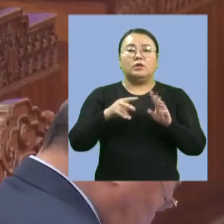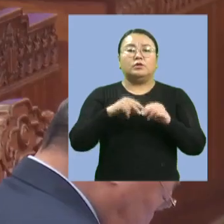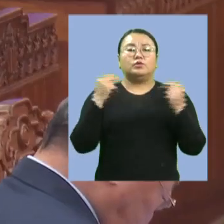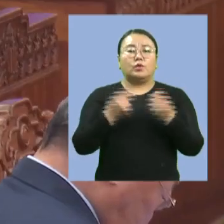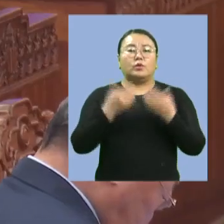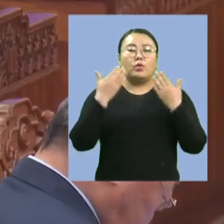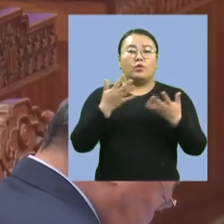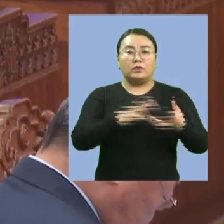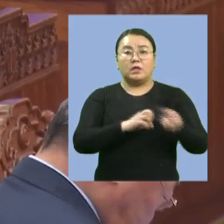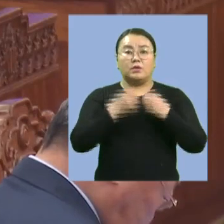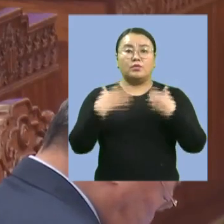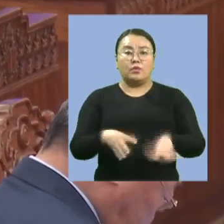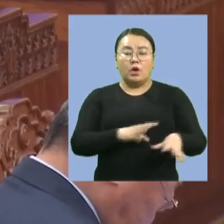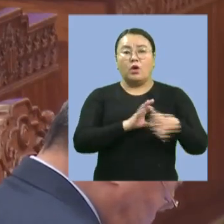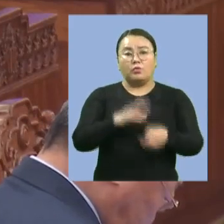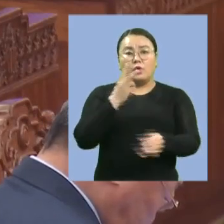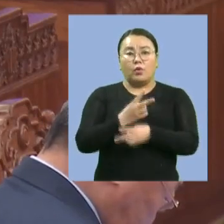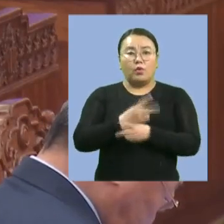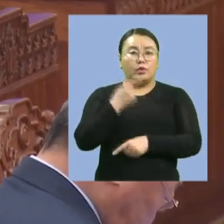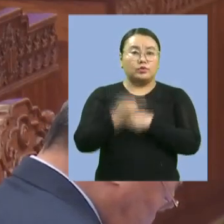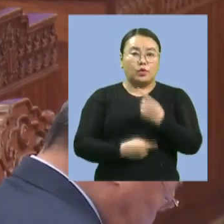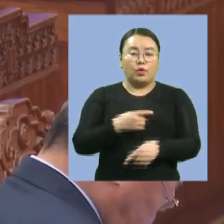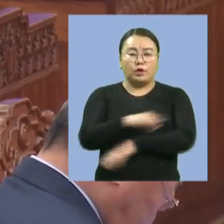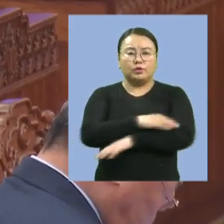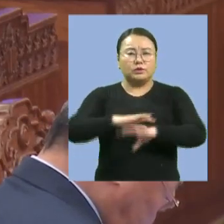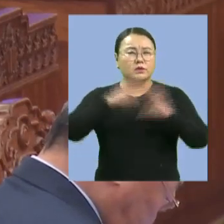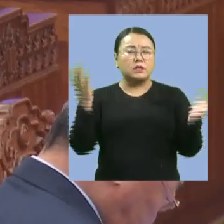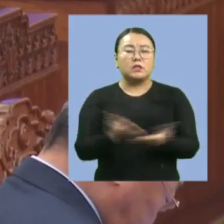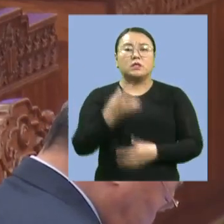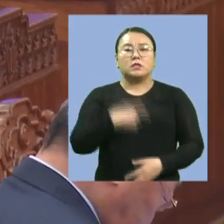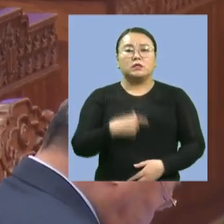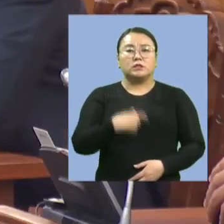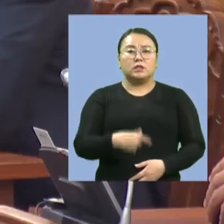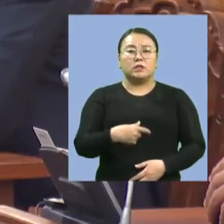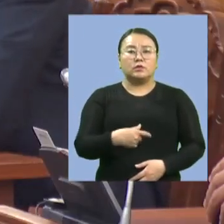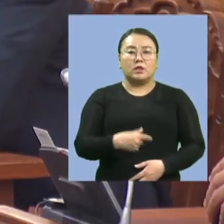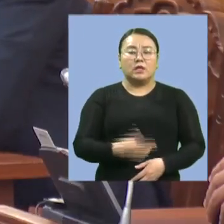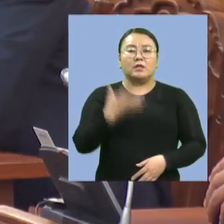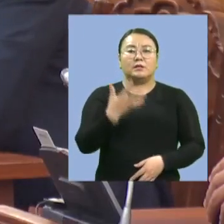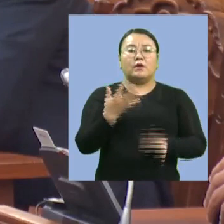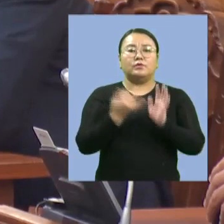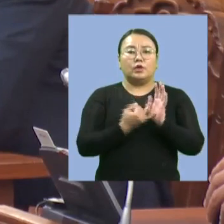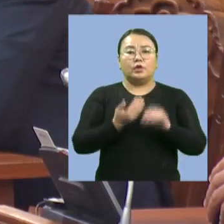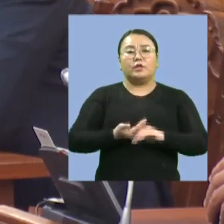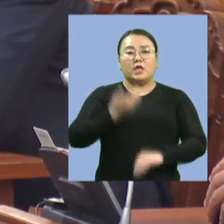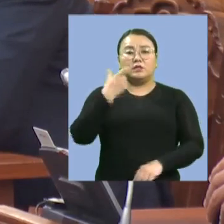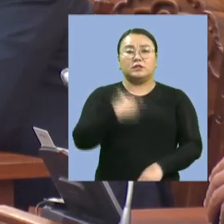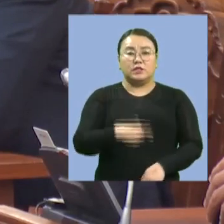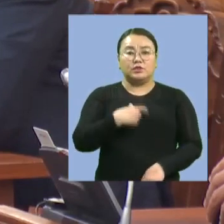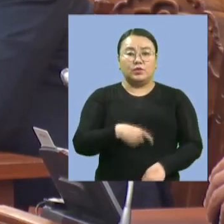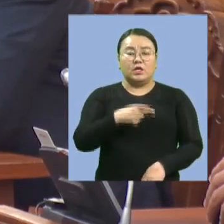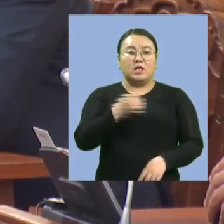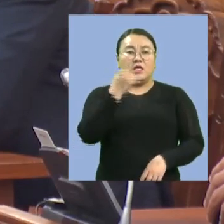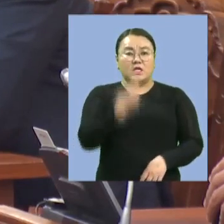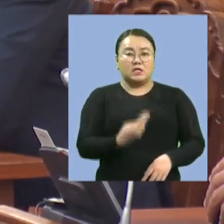өдрийн чуулганы нэгдсэн хуралдаанаар явууллаа. Холбогдох хууль заасны дагуу төслийг нийт гишүүдийн 4/3 буюу 57-оос